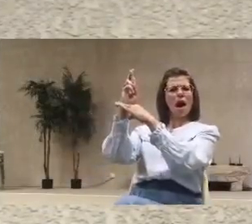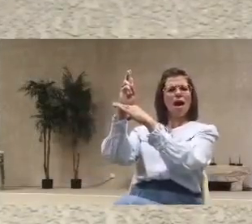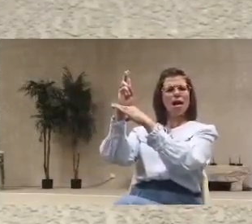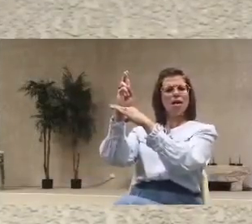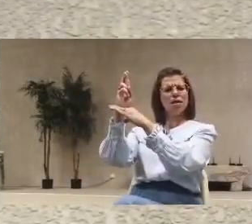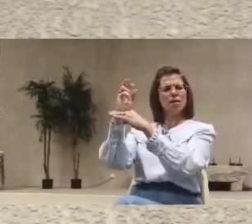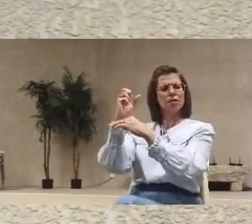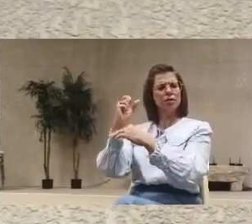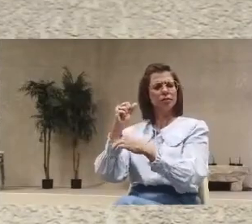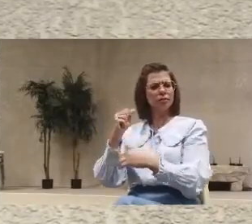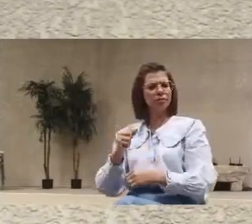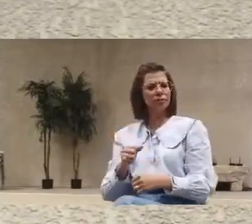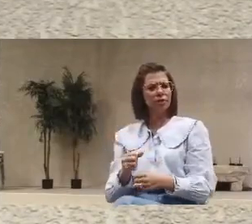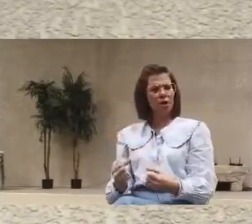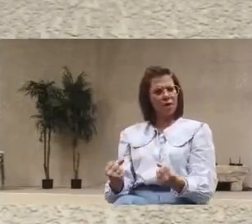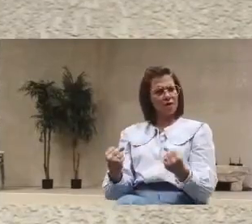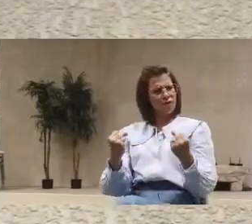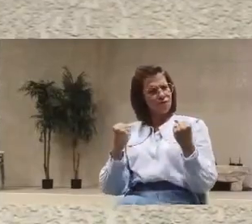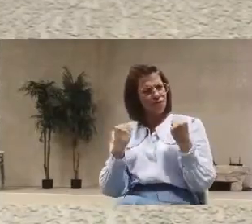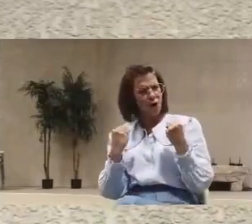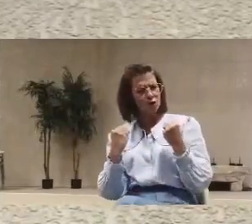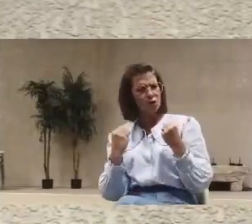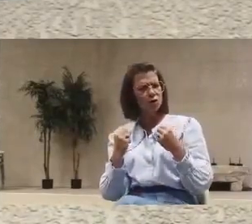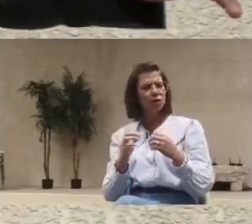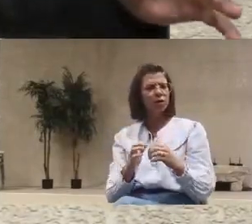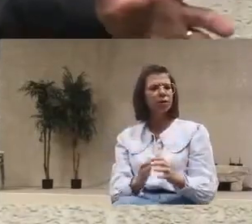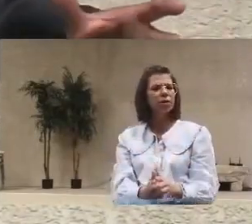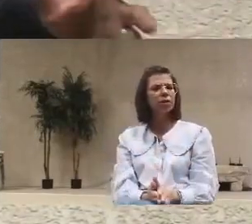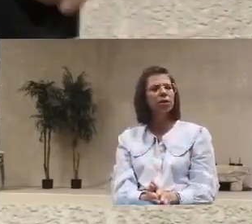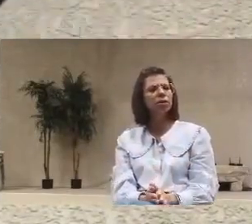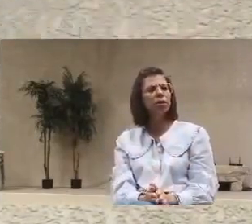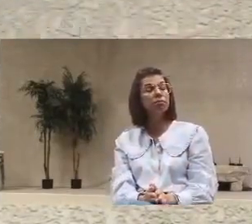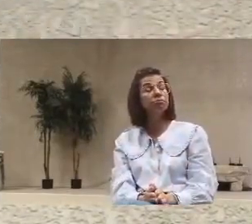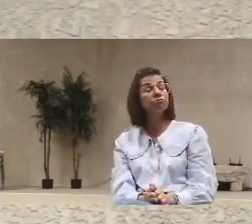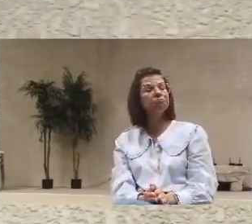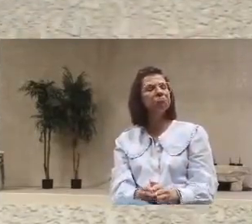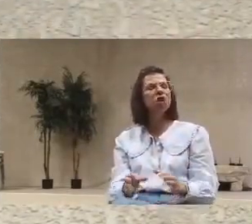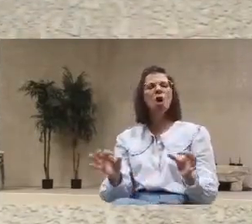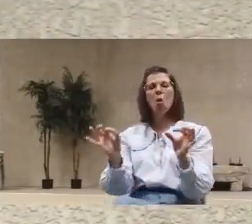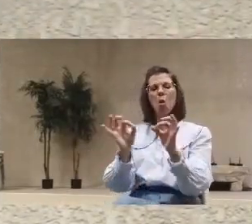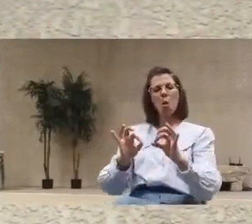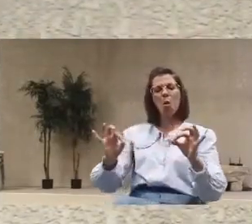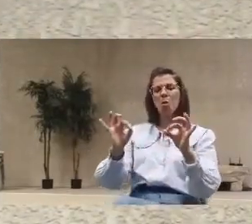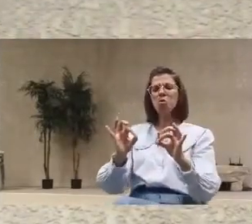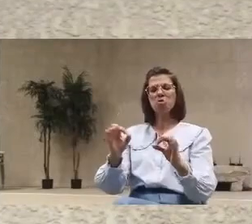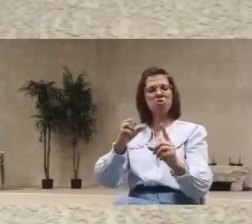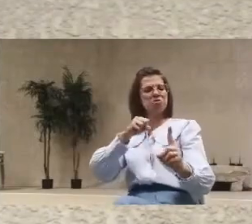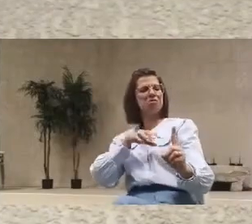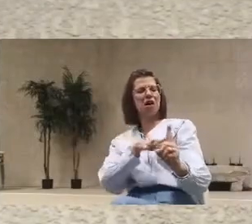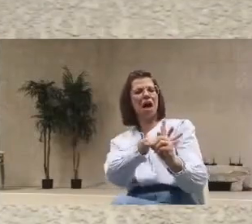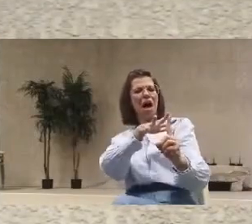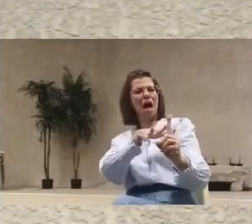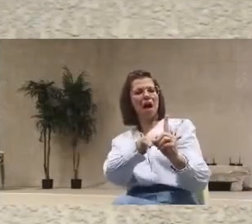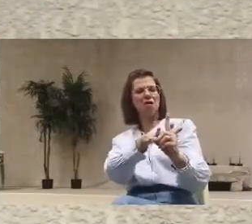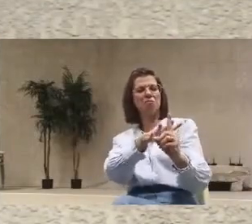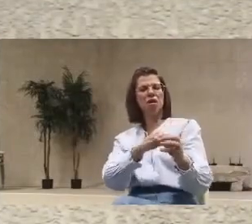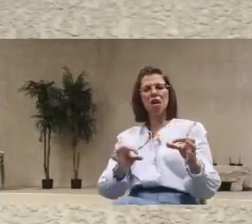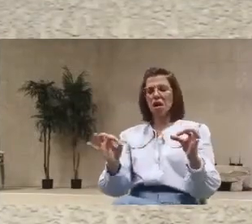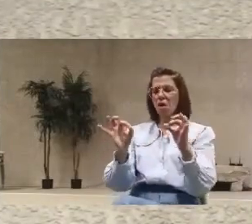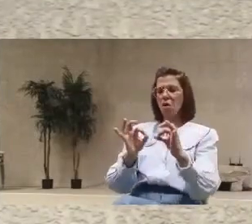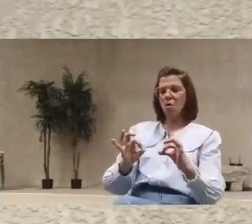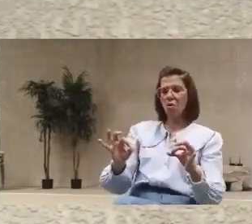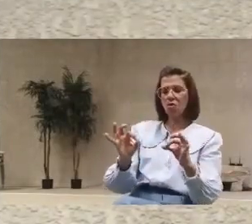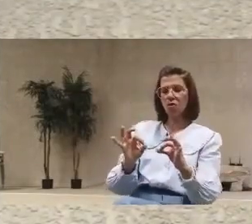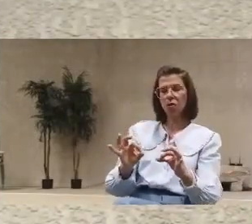gouvernement, nul domination, aucun pays, aucune armée ne pourra résister, s'opposer face à Jésus,